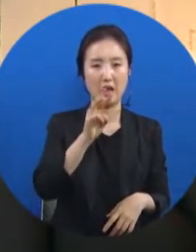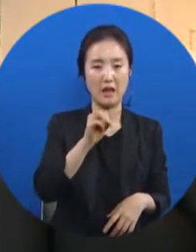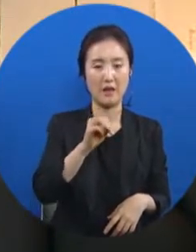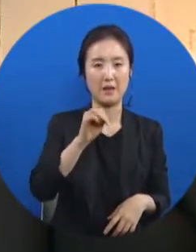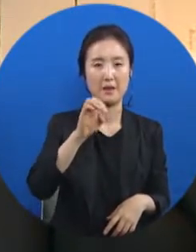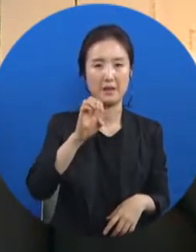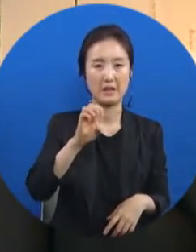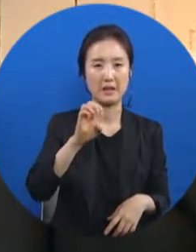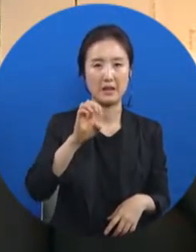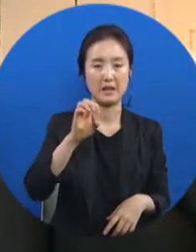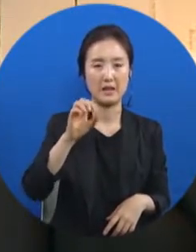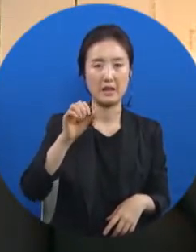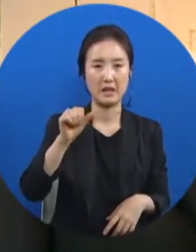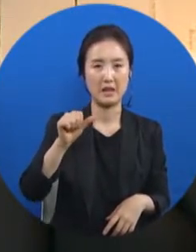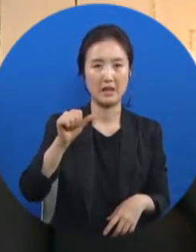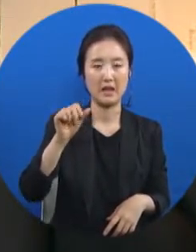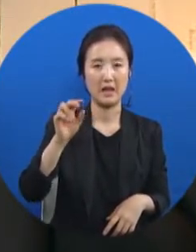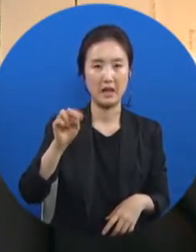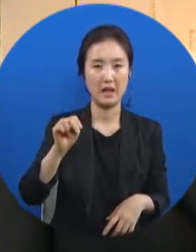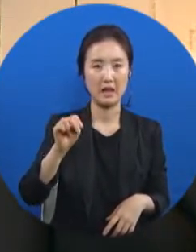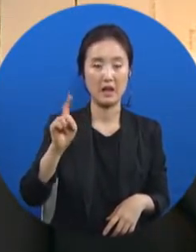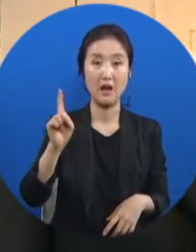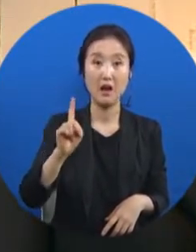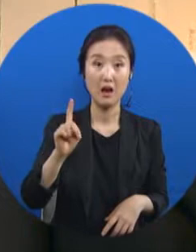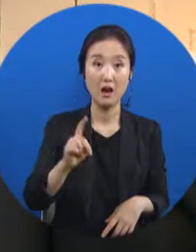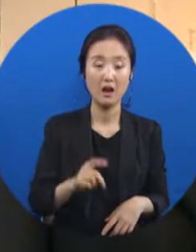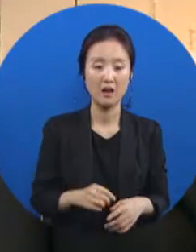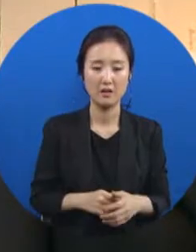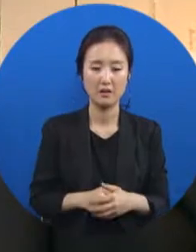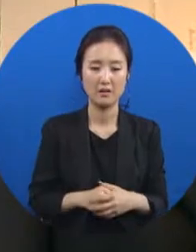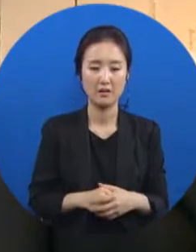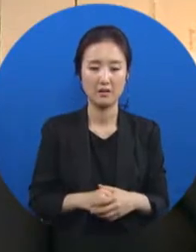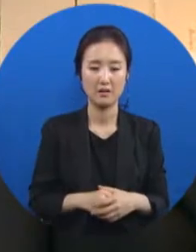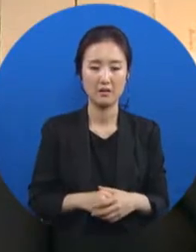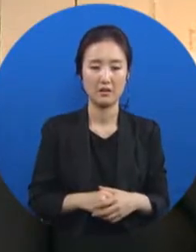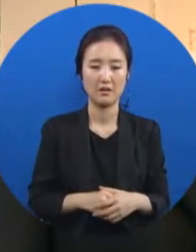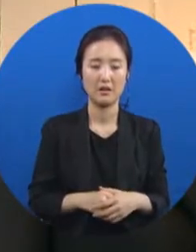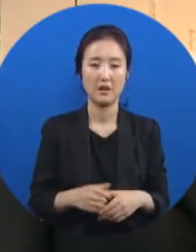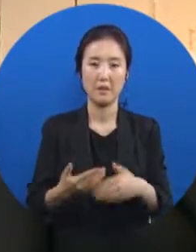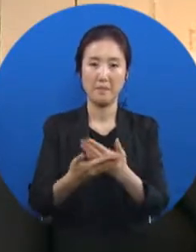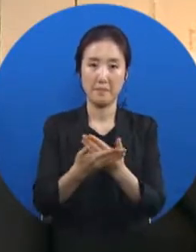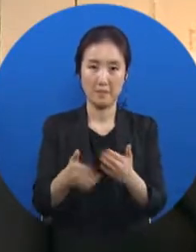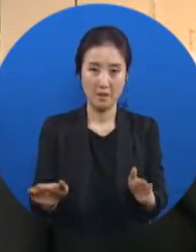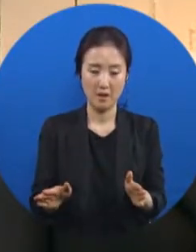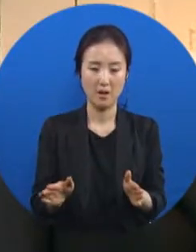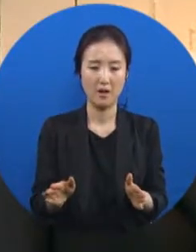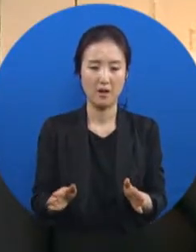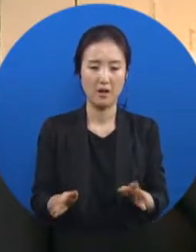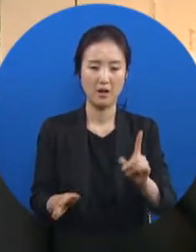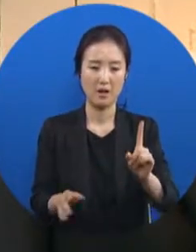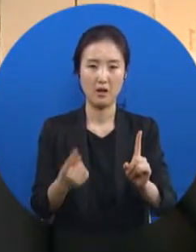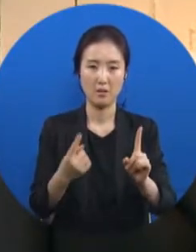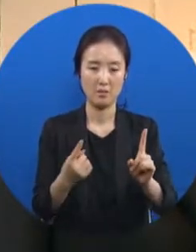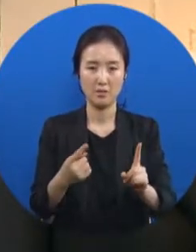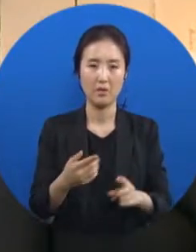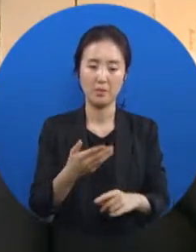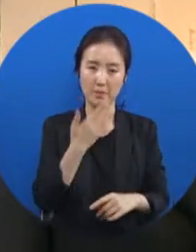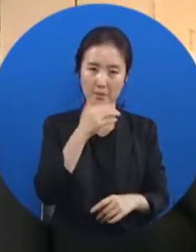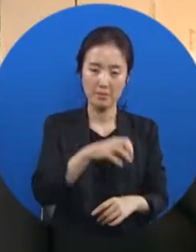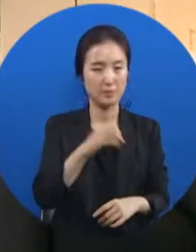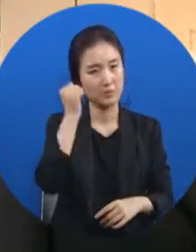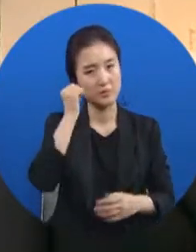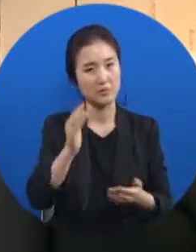하면 여러 명이잖아요. 아 그래서 야 이게 원룸보다는 방과 주방이 나눠져 있는 게 좋다